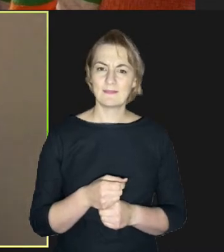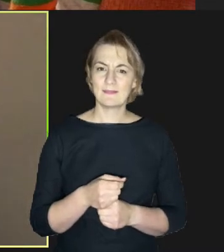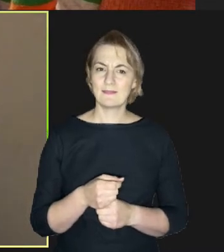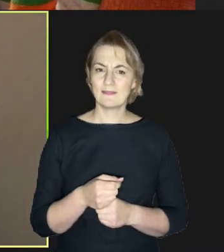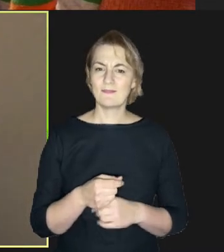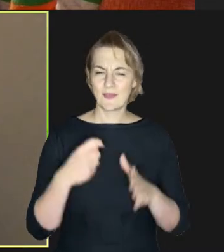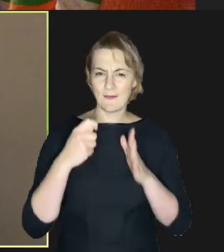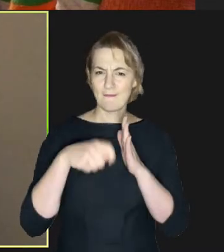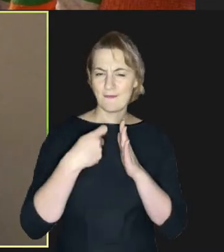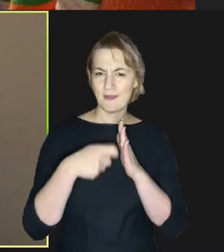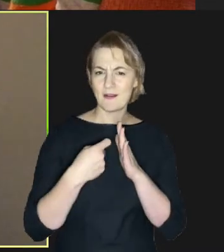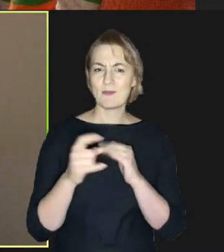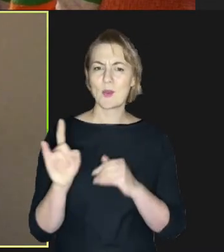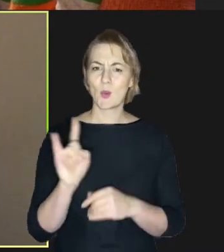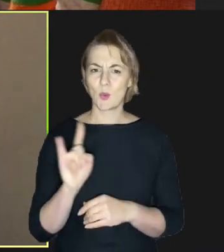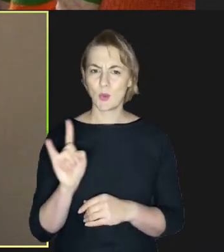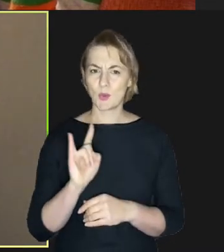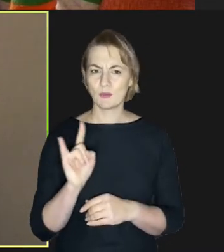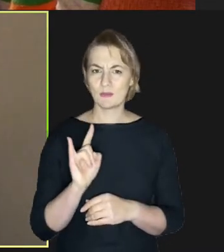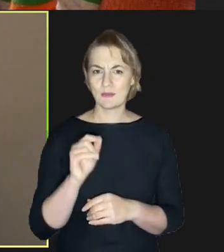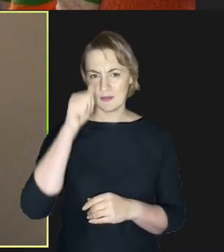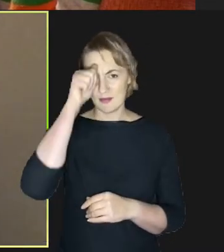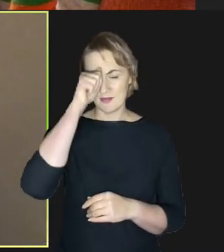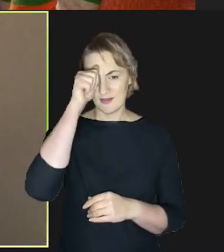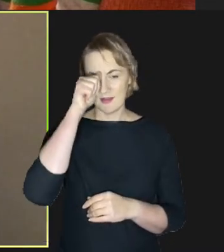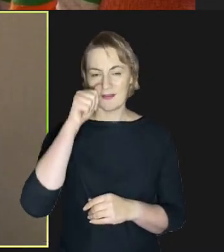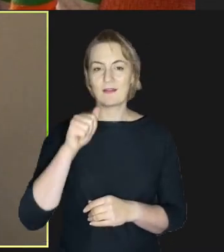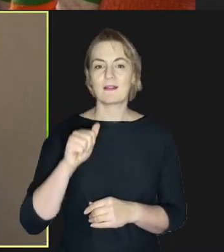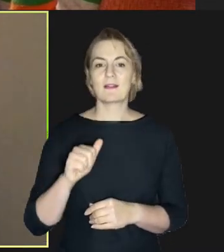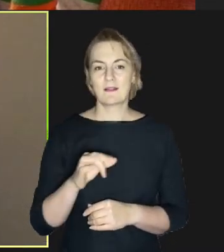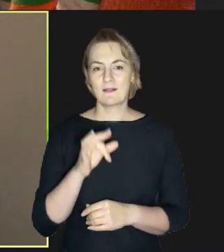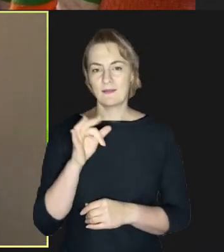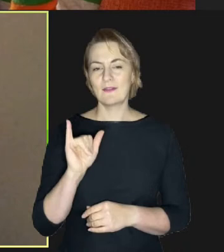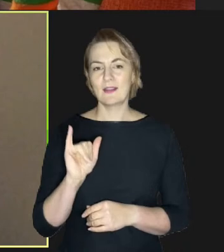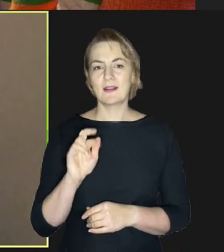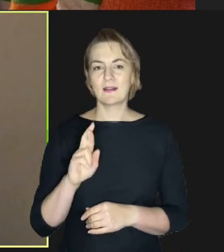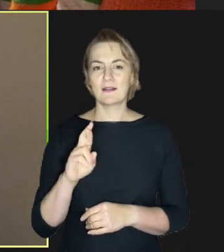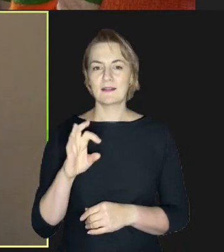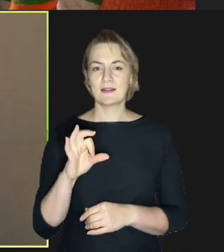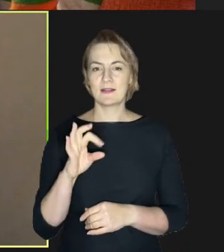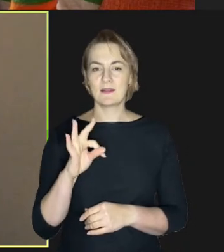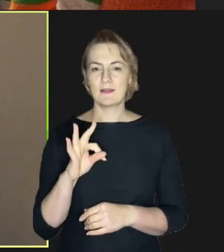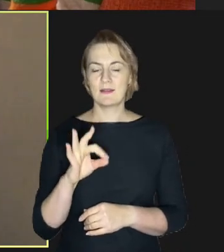Mały filmik na YouTubie, który się nazywa First Follower.